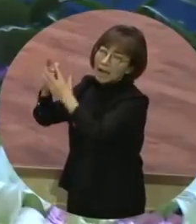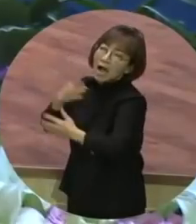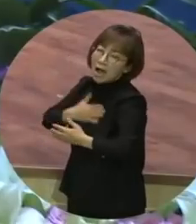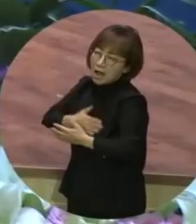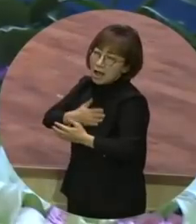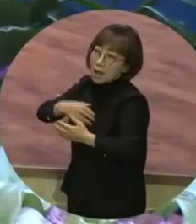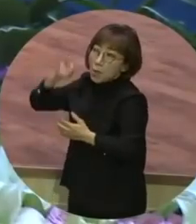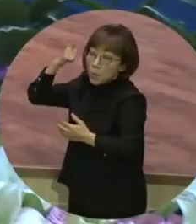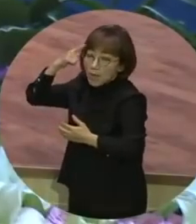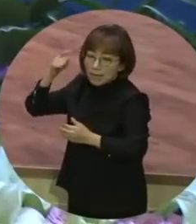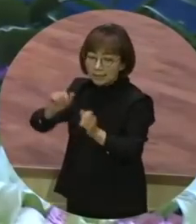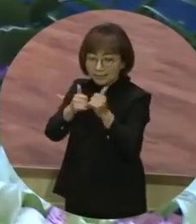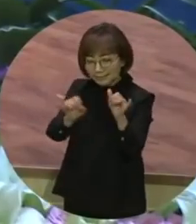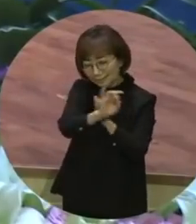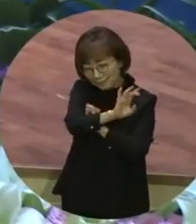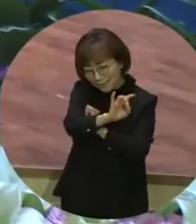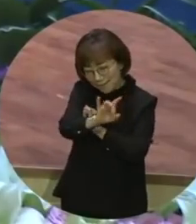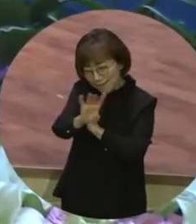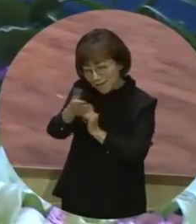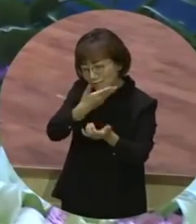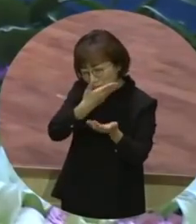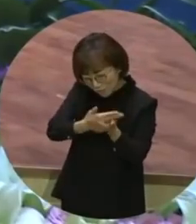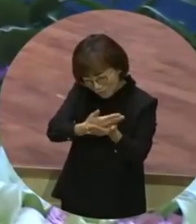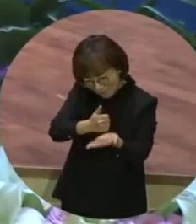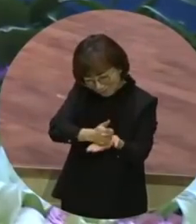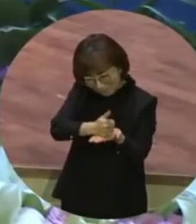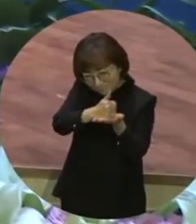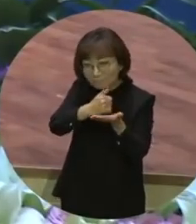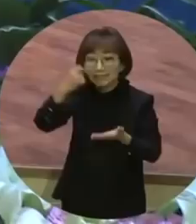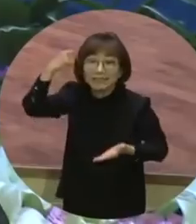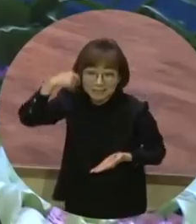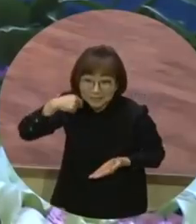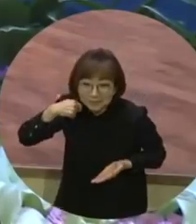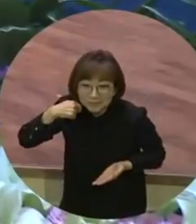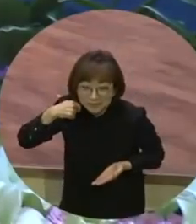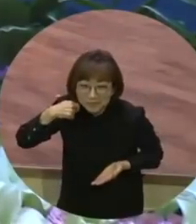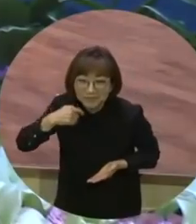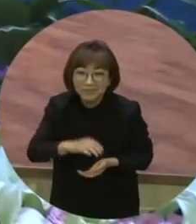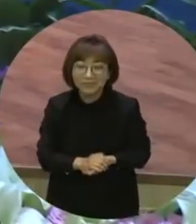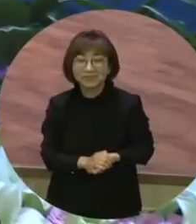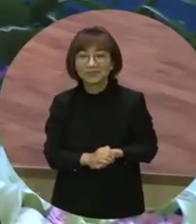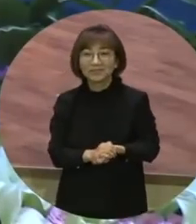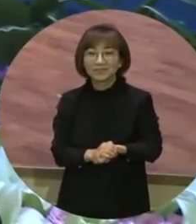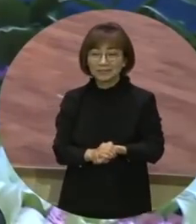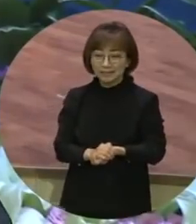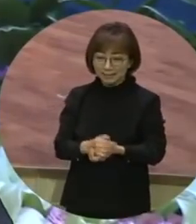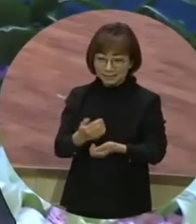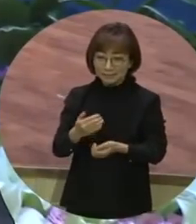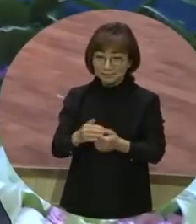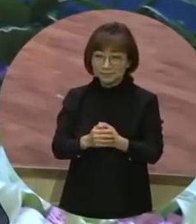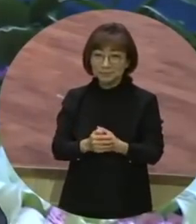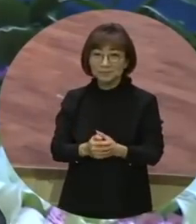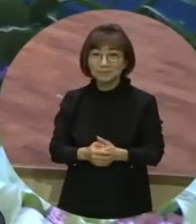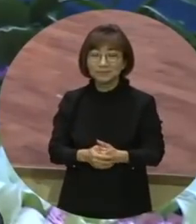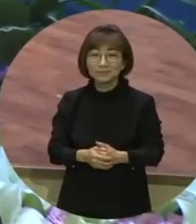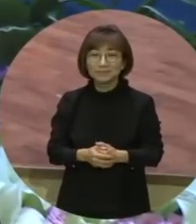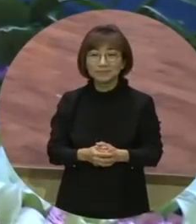소중한가. 그걸요, 장을 해보면 알아요. 기가 직분을 맡아서 사역해보면